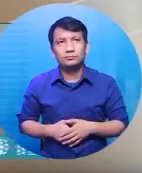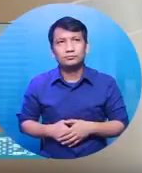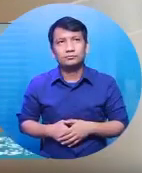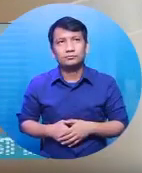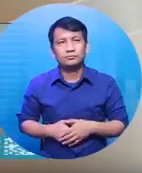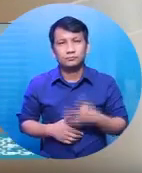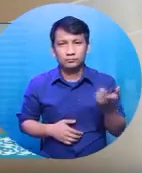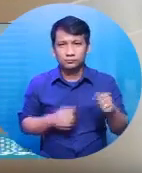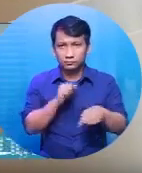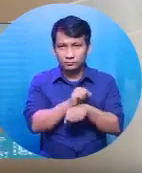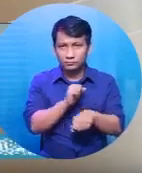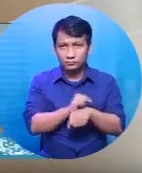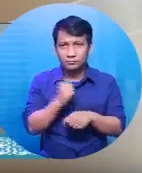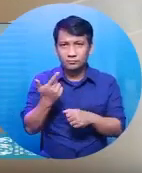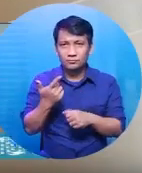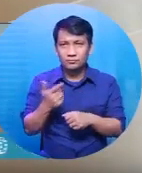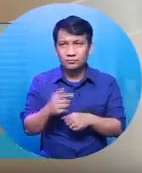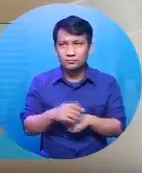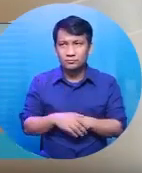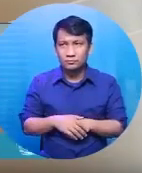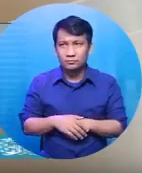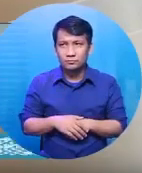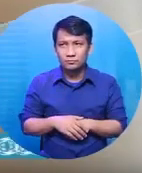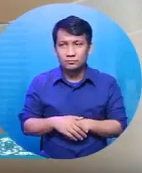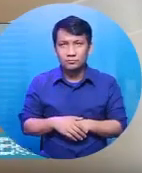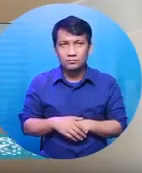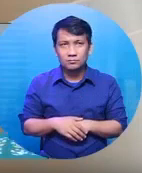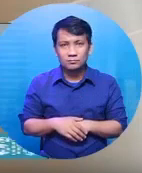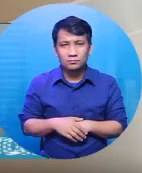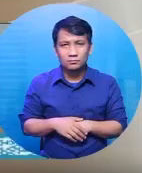trabaho ngayon. Gaano kayo katagal walang trabaho?